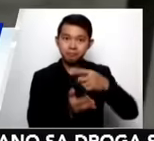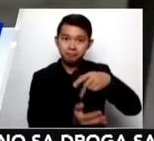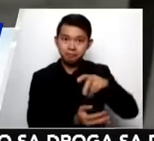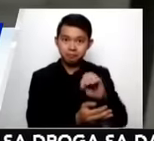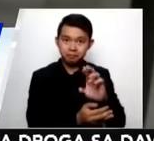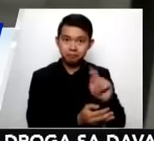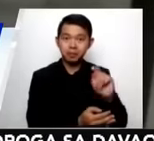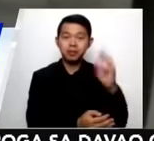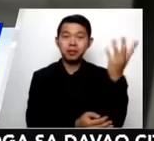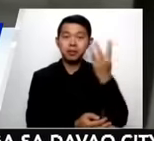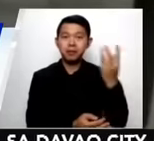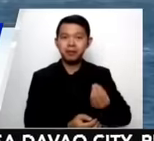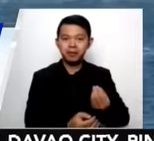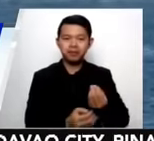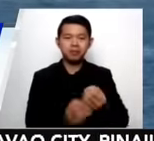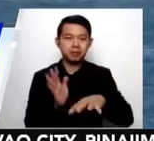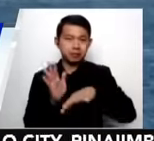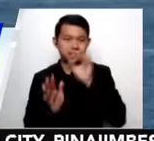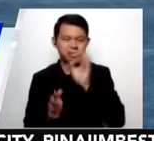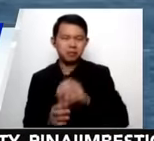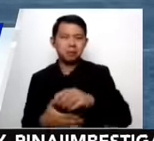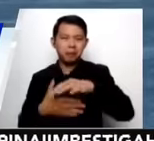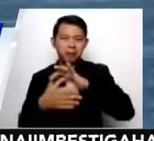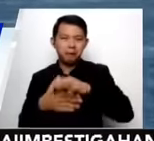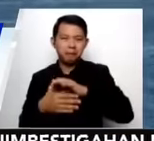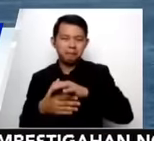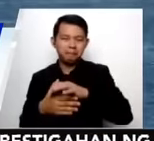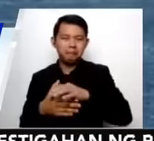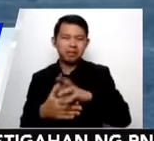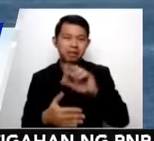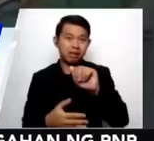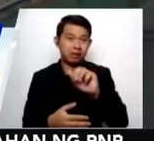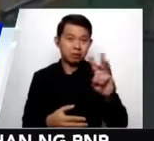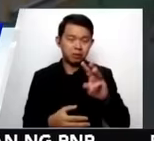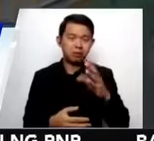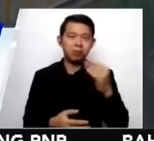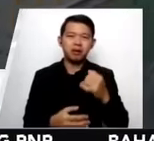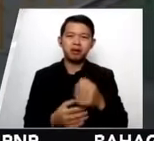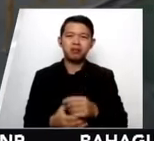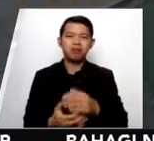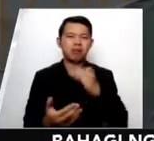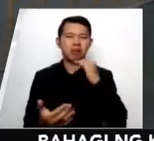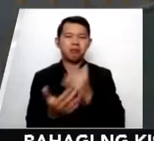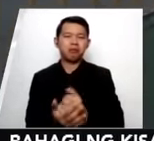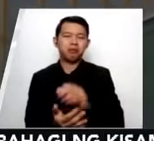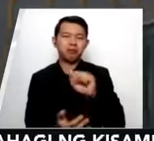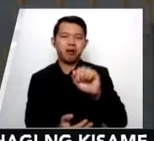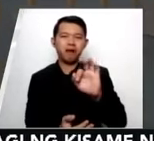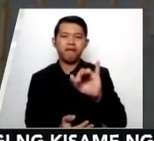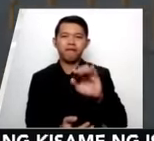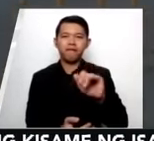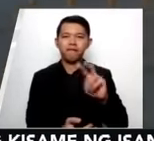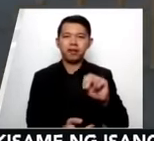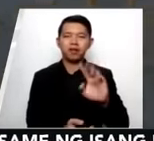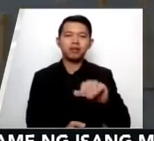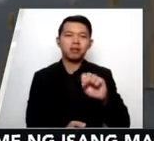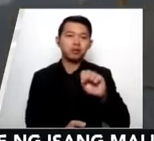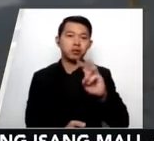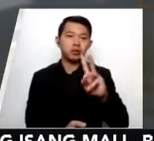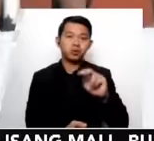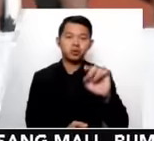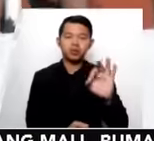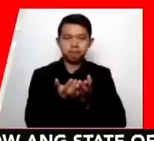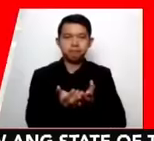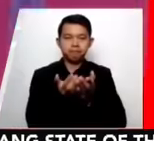mga hilaw na karne bilang pag-iingat sa African swine fever. Ian Cruz nagbabalita para sa GMA